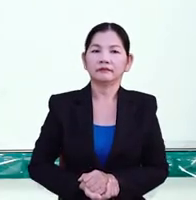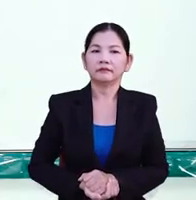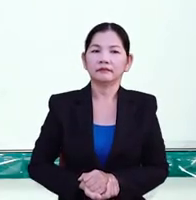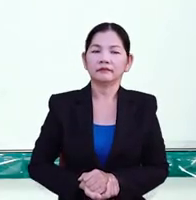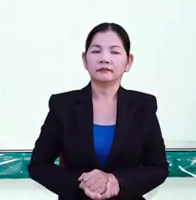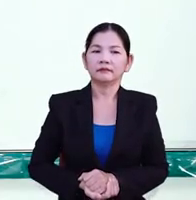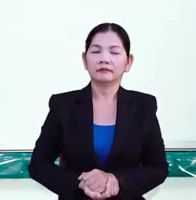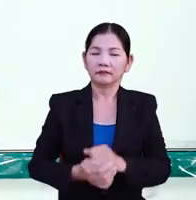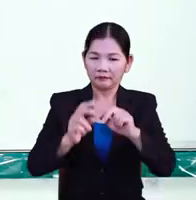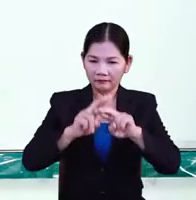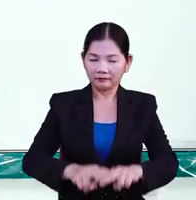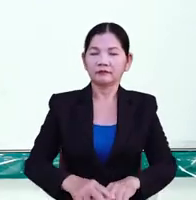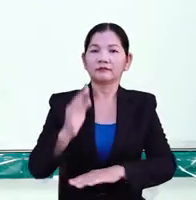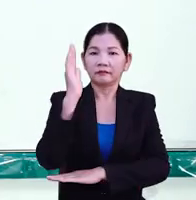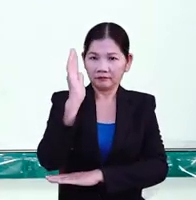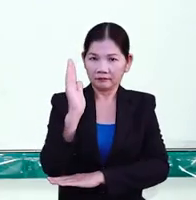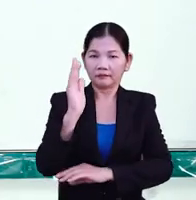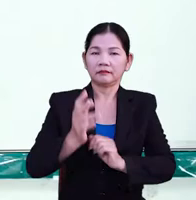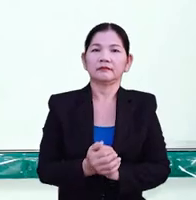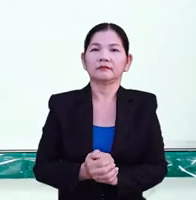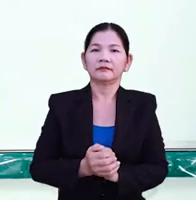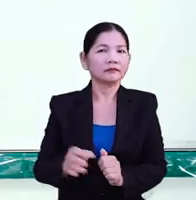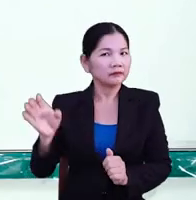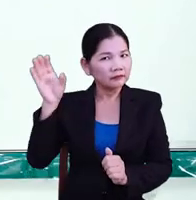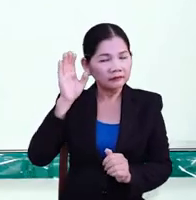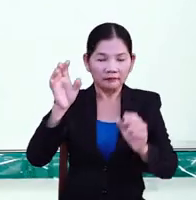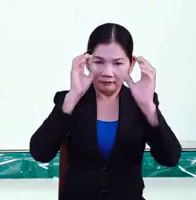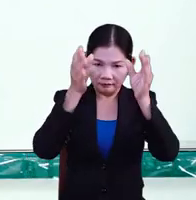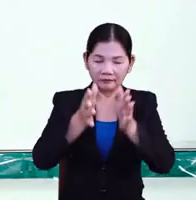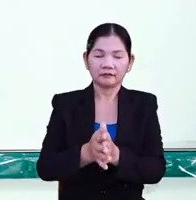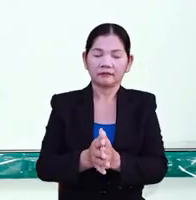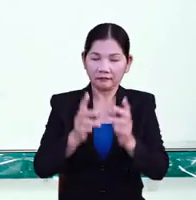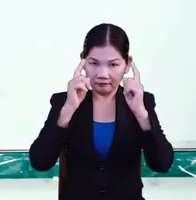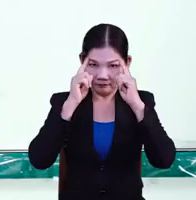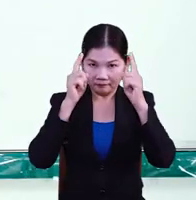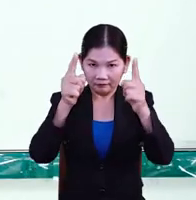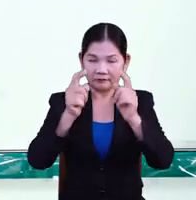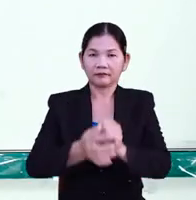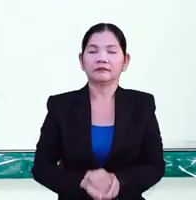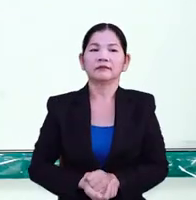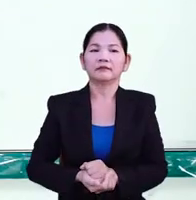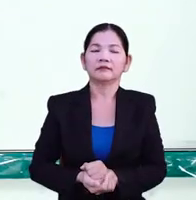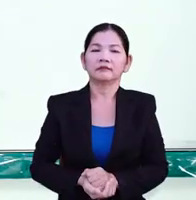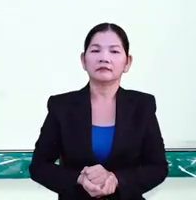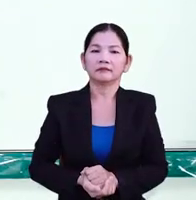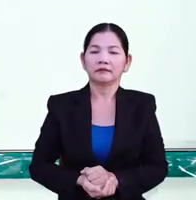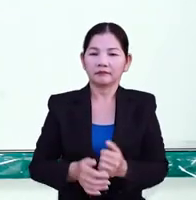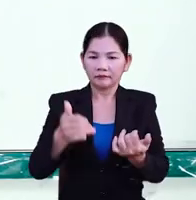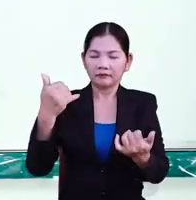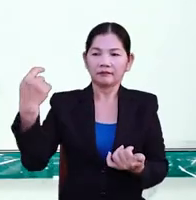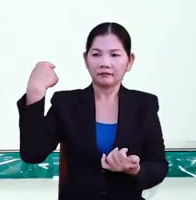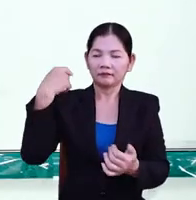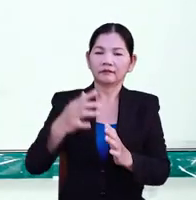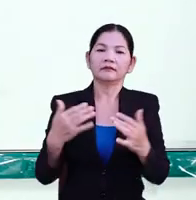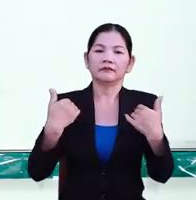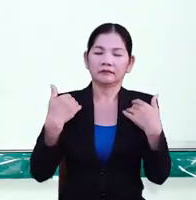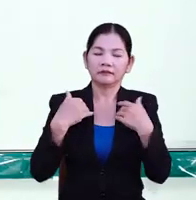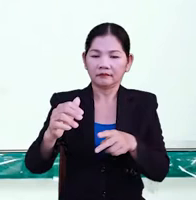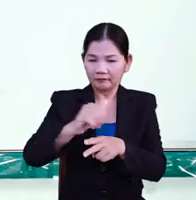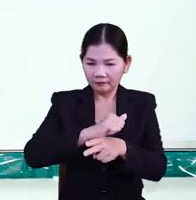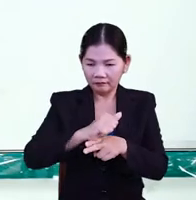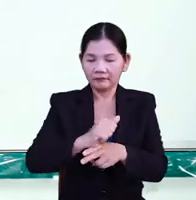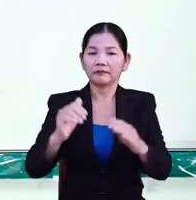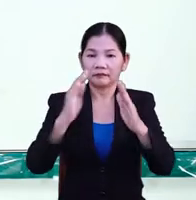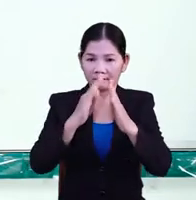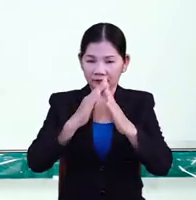តោះអង្គុយឲ្យត្រង់ខ្លួនចាហើយស្ដាប់អ្នកគ្រូដោយផ្ចិតផ្ចង់ចាអញ្ចឹងថាតាថ្ងៃមុនអ្នកគ្រូមានដាក់កិច្ចការផ្ទះ